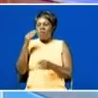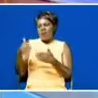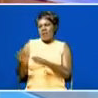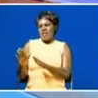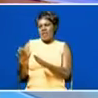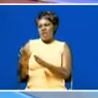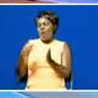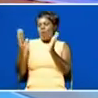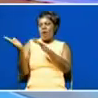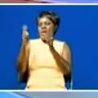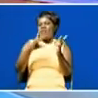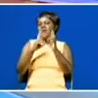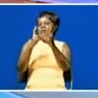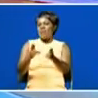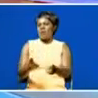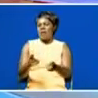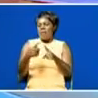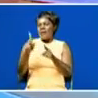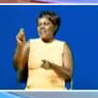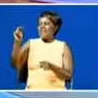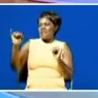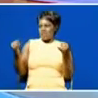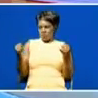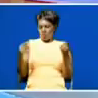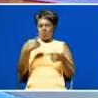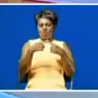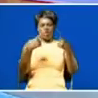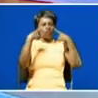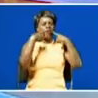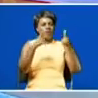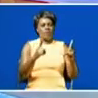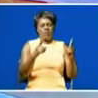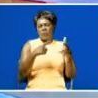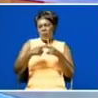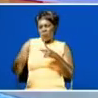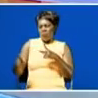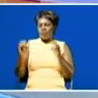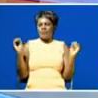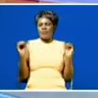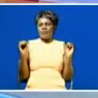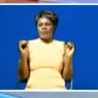utabiri wa hali ya hewa na kwenye KTN News, tunaendelea na taarifa zaidi. Usiondoke.